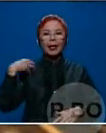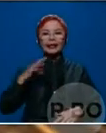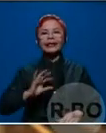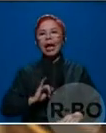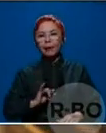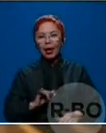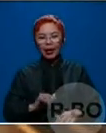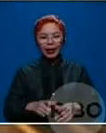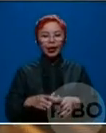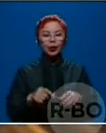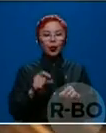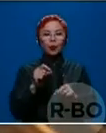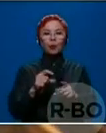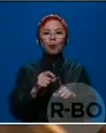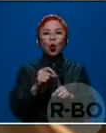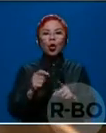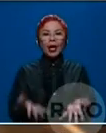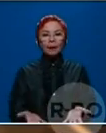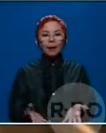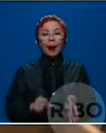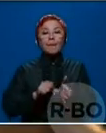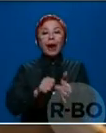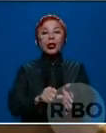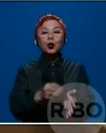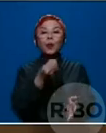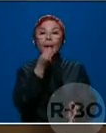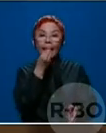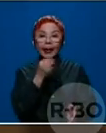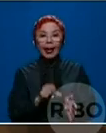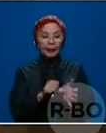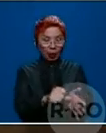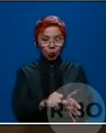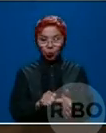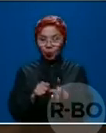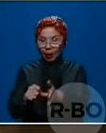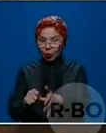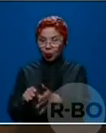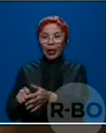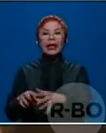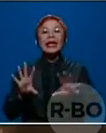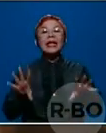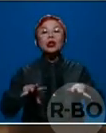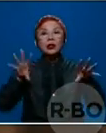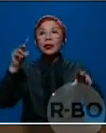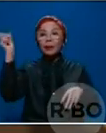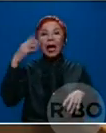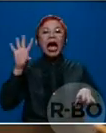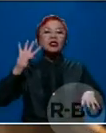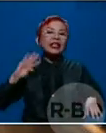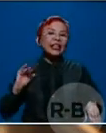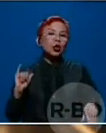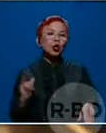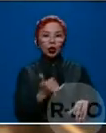bisa direct cash transfer atau food subsidi apapun namanya tetapi ada intervensi yang dilakukan oleh pemerintah terhadap